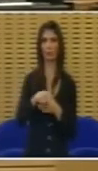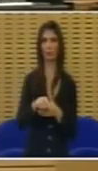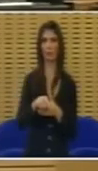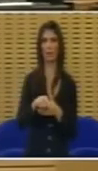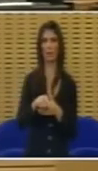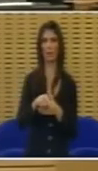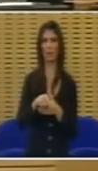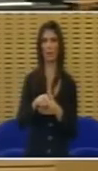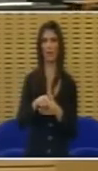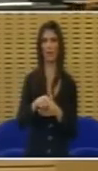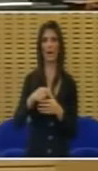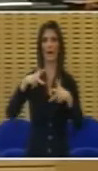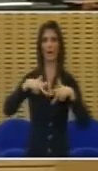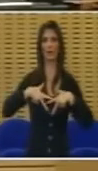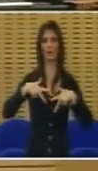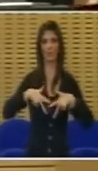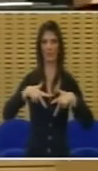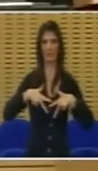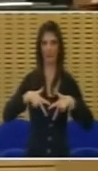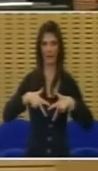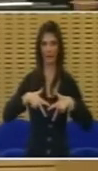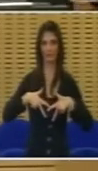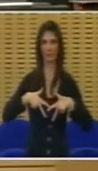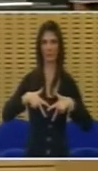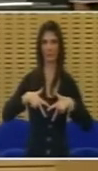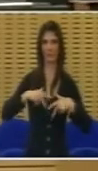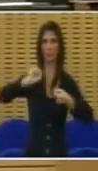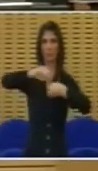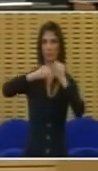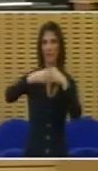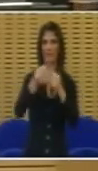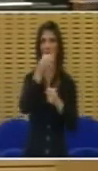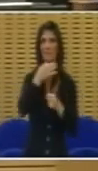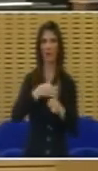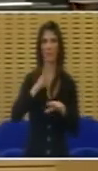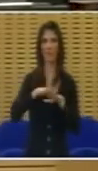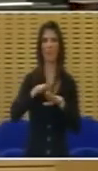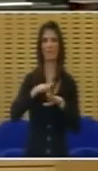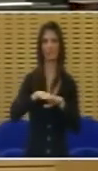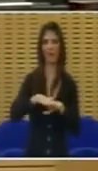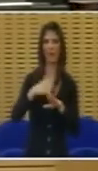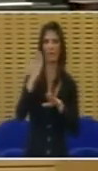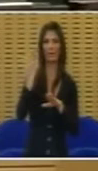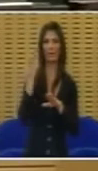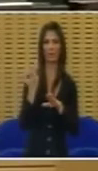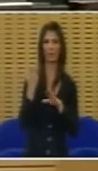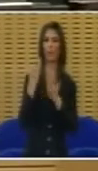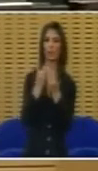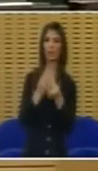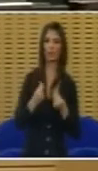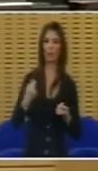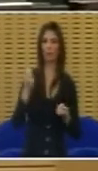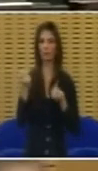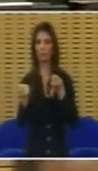ενός μέγιστου τραπεζικού σκανδάλου, σφετερισμού καταθέσεων, κακοδιαχείρισης και